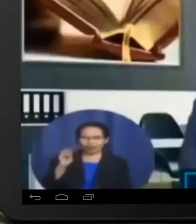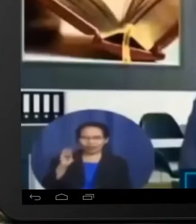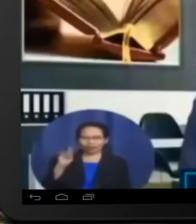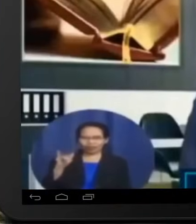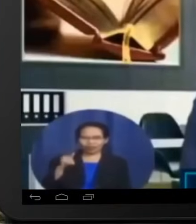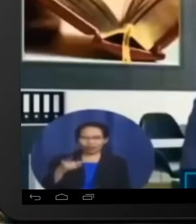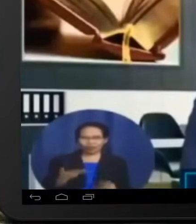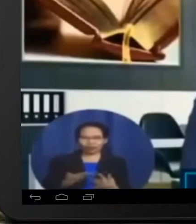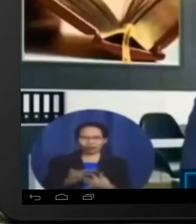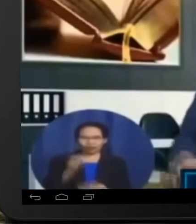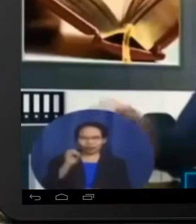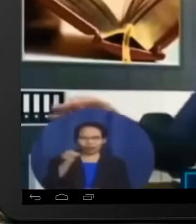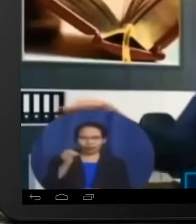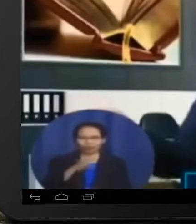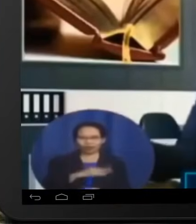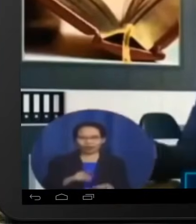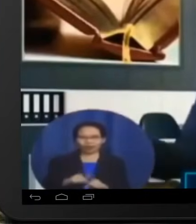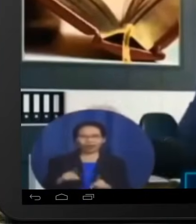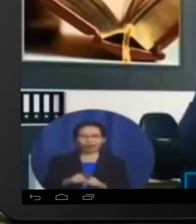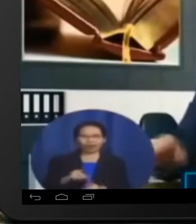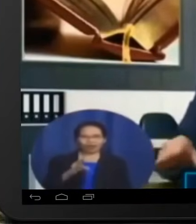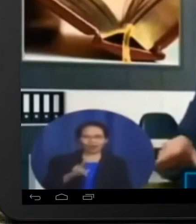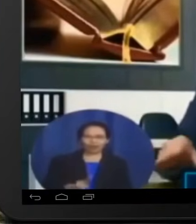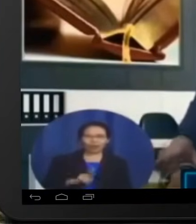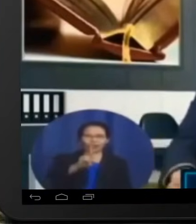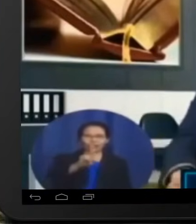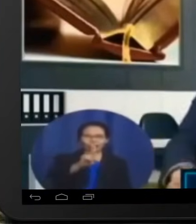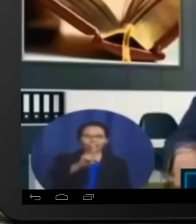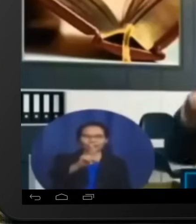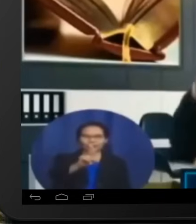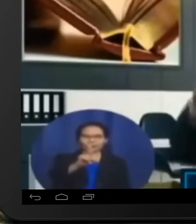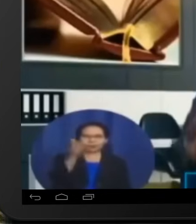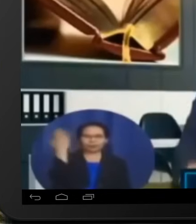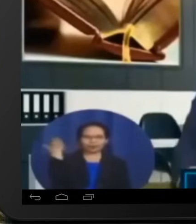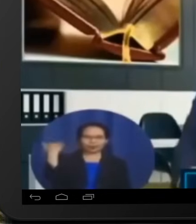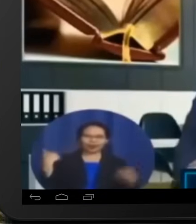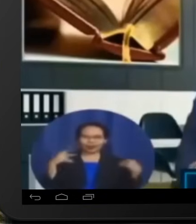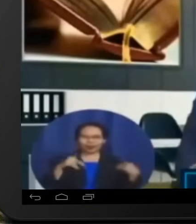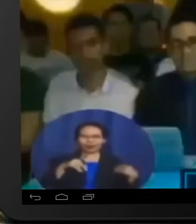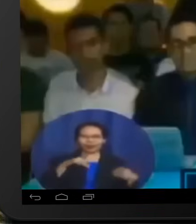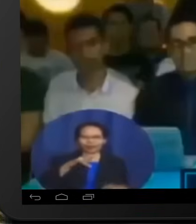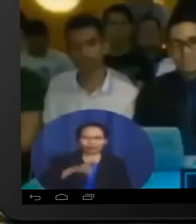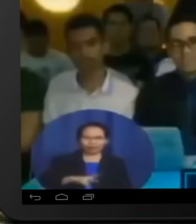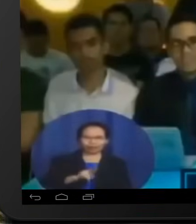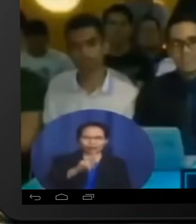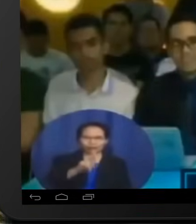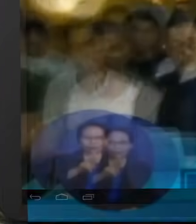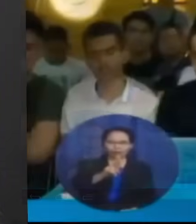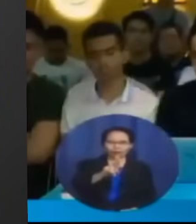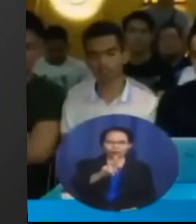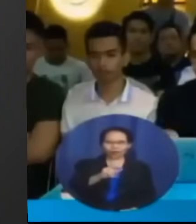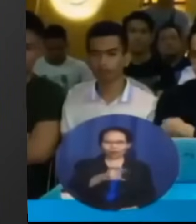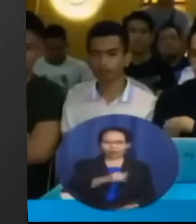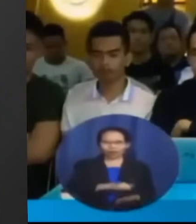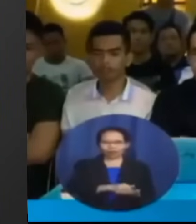Royal True Orange, at saka pala yung 7-Up. Noong pampanahon na may 7-Up na. Yun